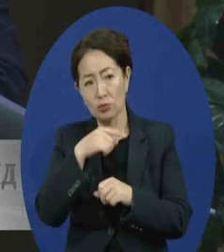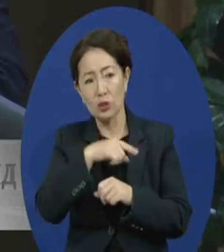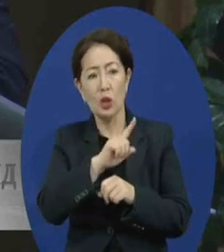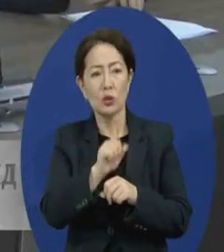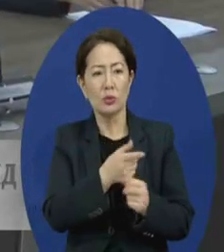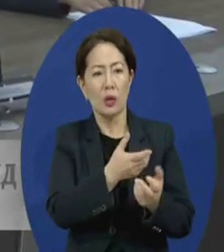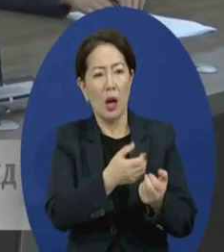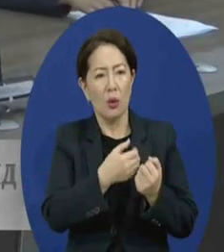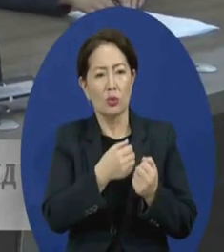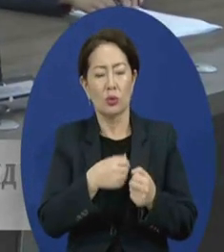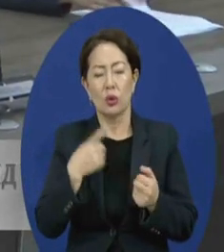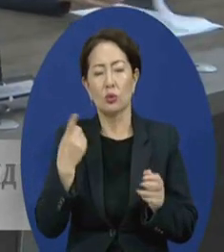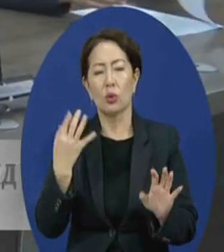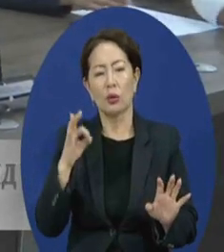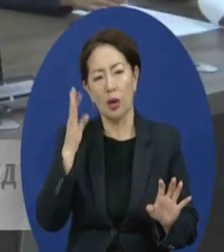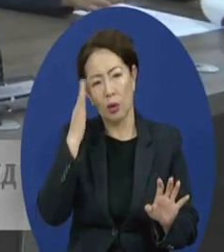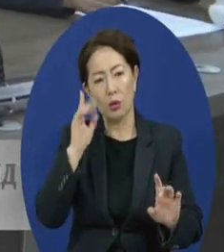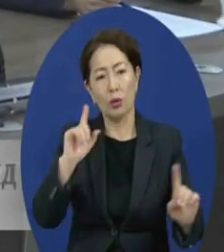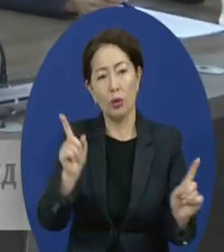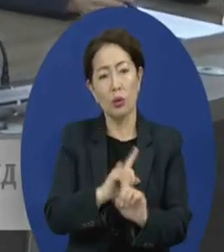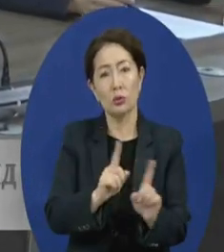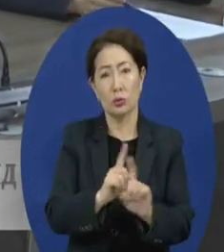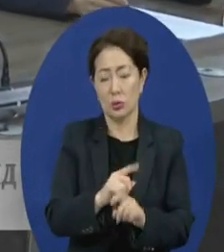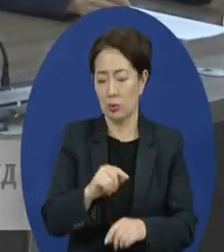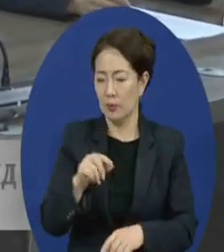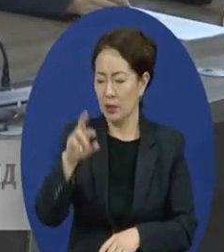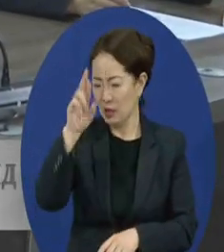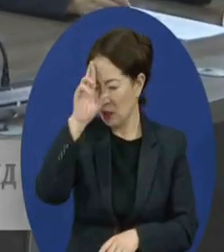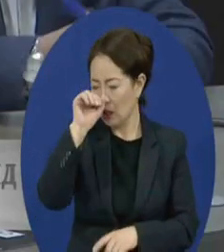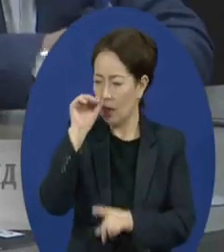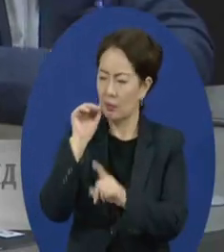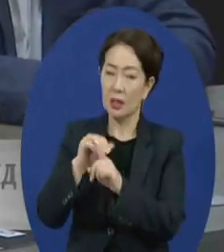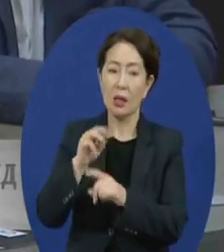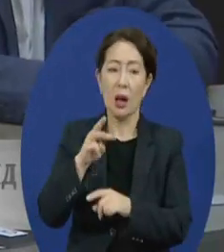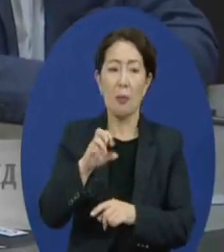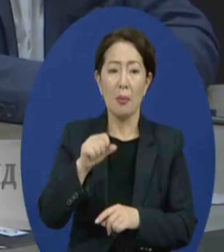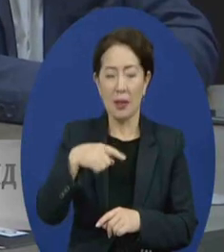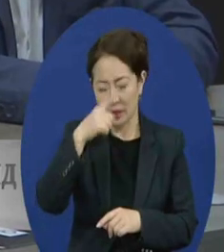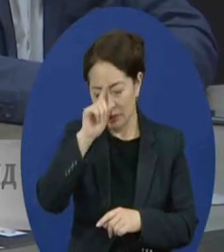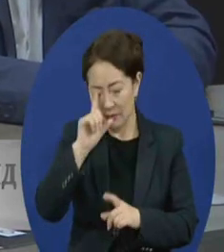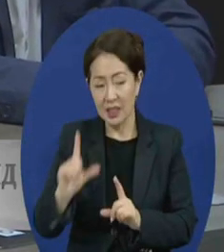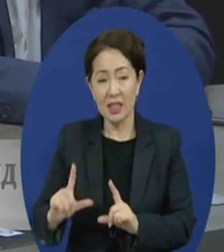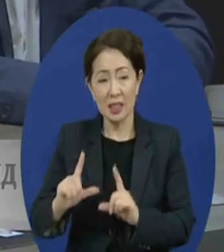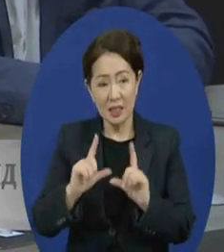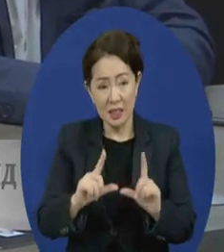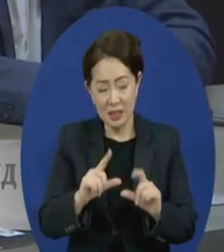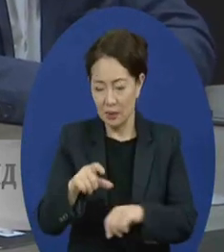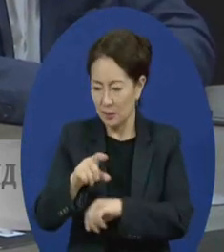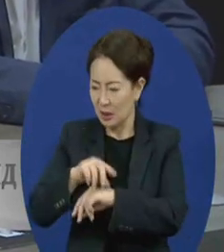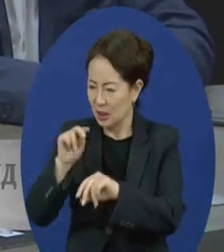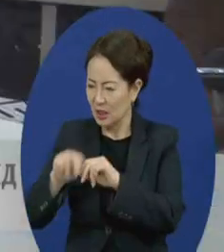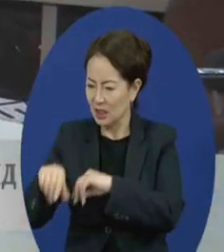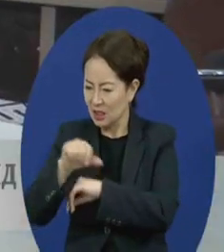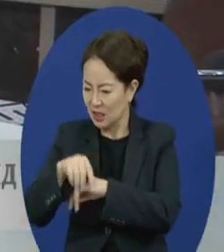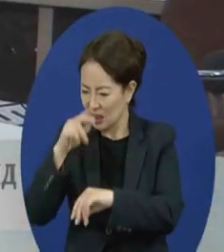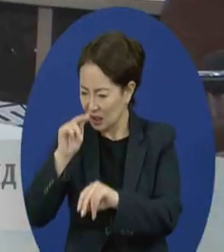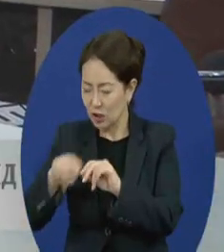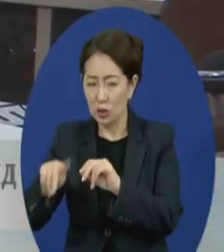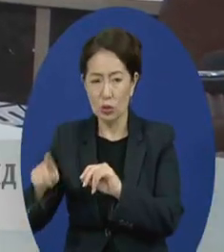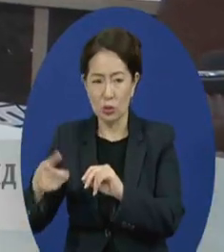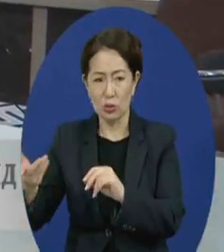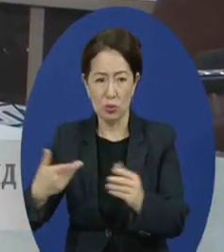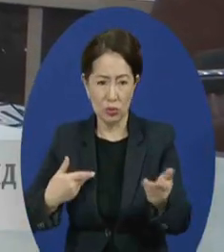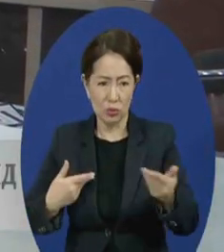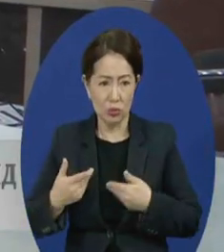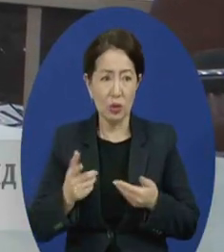авахын тулд 180 хоног зарцуулдаг. Тэд салбарын амт хандаж мал эмнэлгийн гэрчилгээ, мэрэгжлийн хяналтын газраас хилийн хяналтын